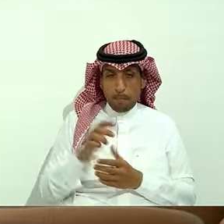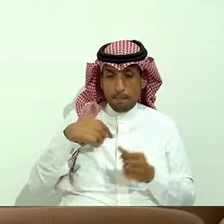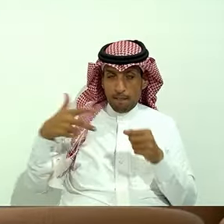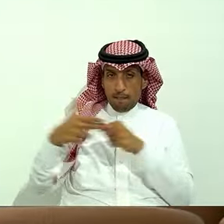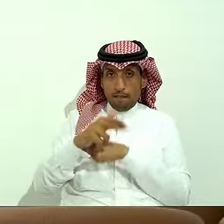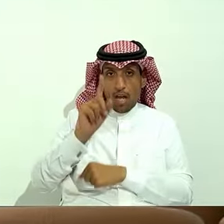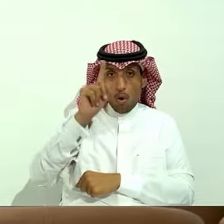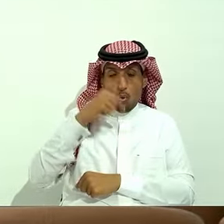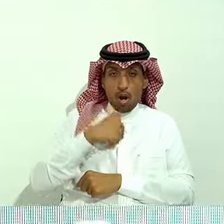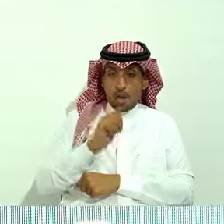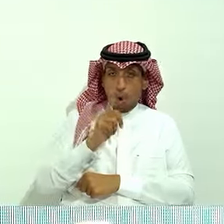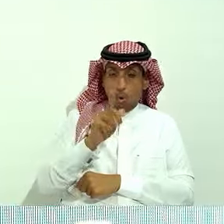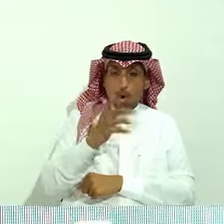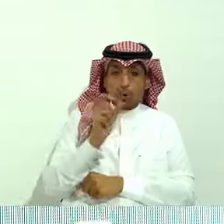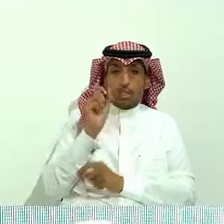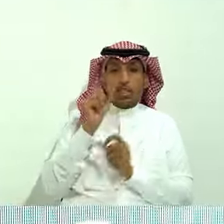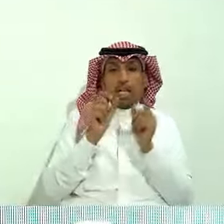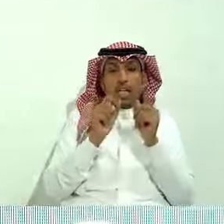التقنيات.